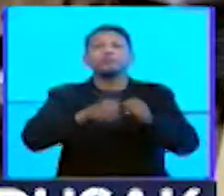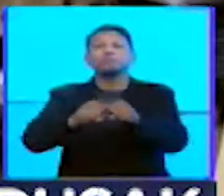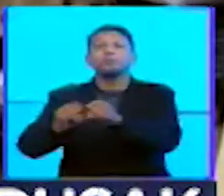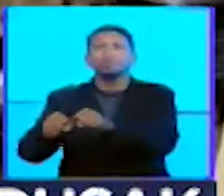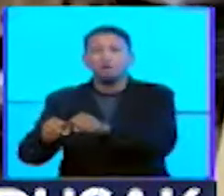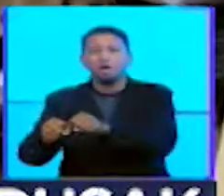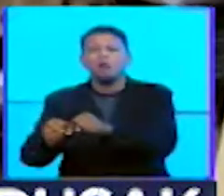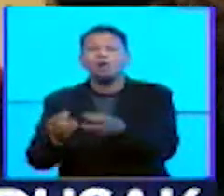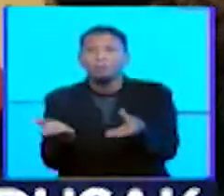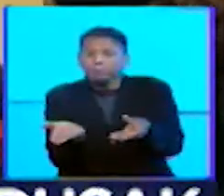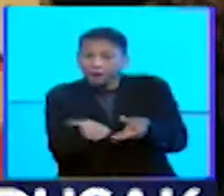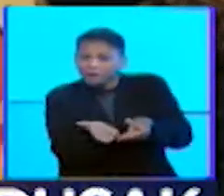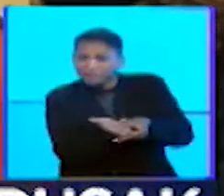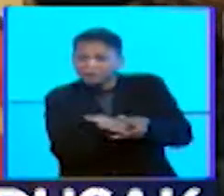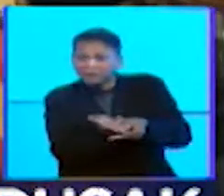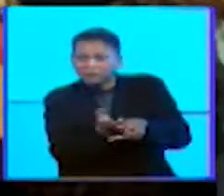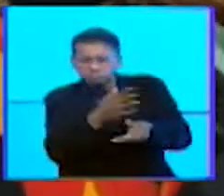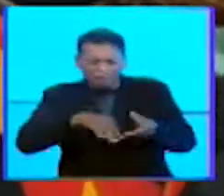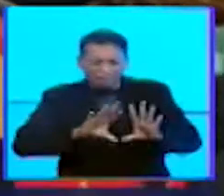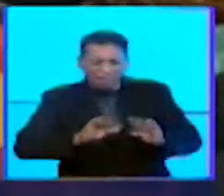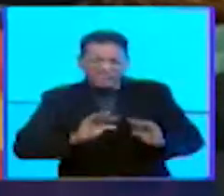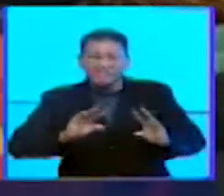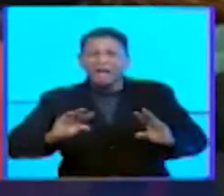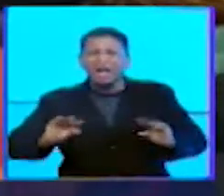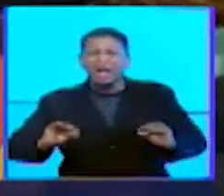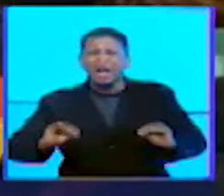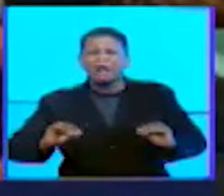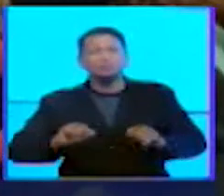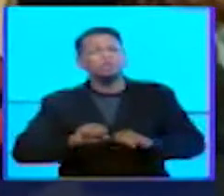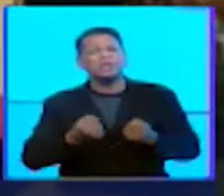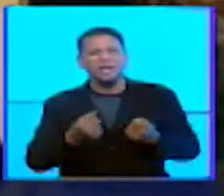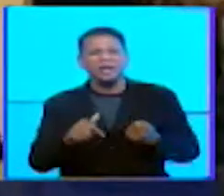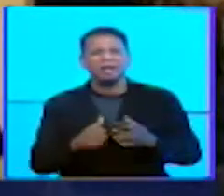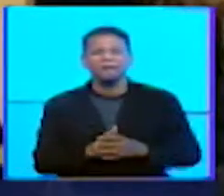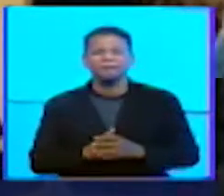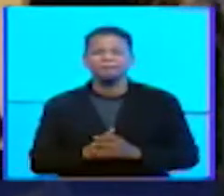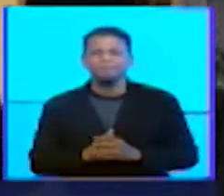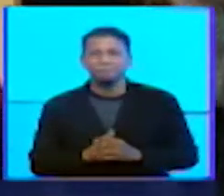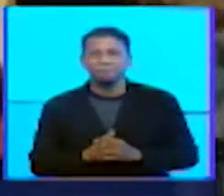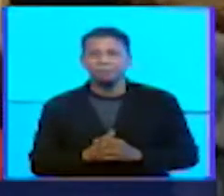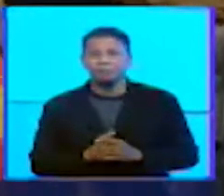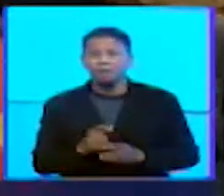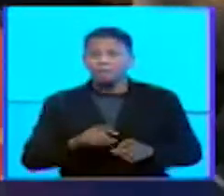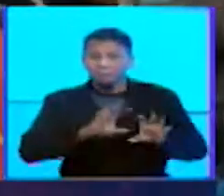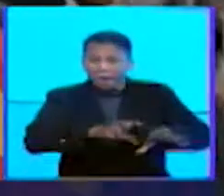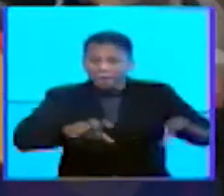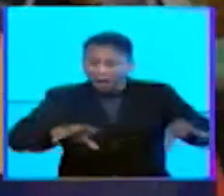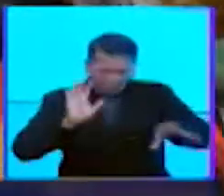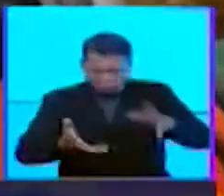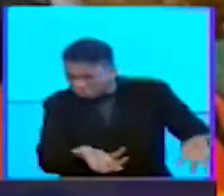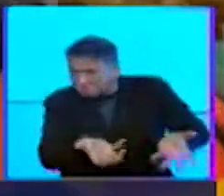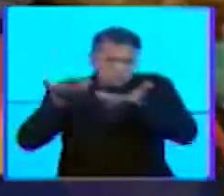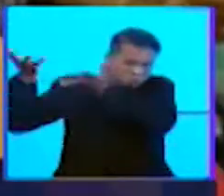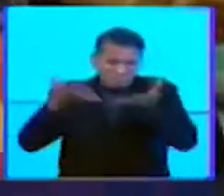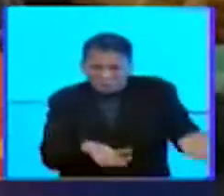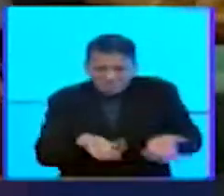rusak. Antisipasi dengan cara menaikkan itu barang-barang alkes maupun yang